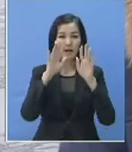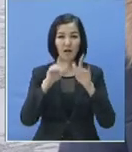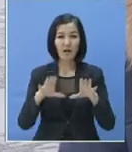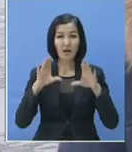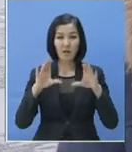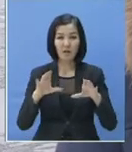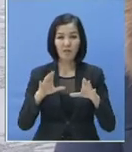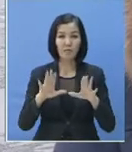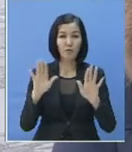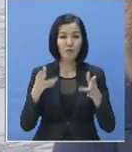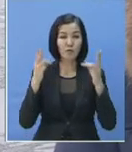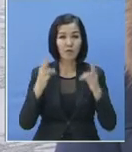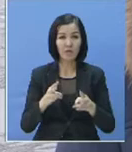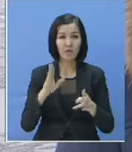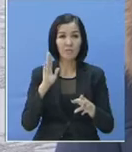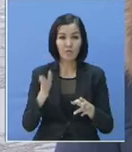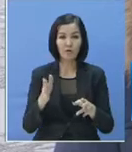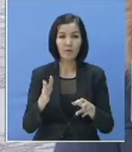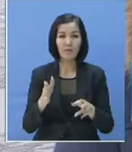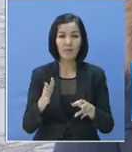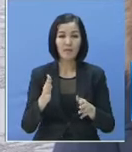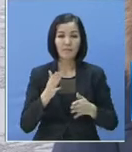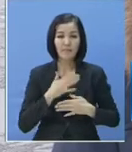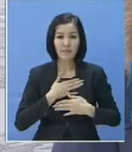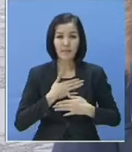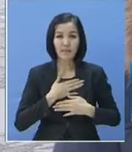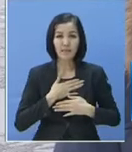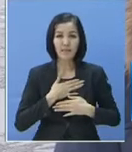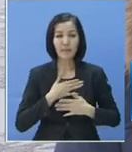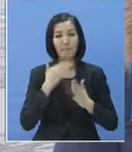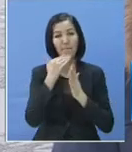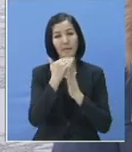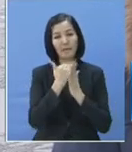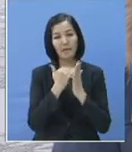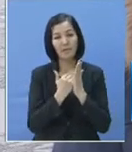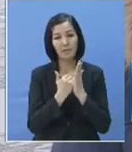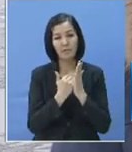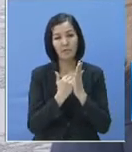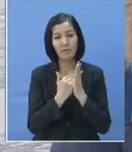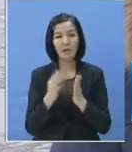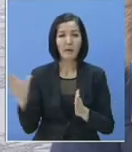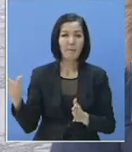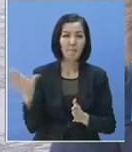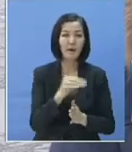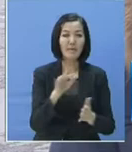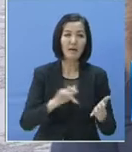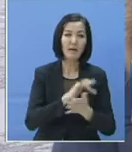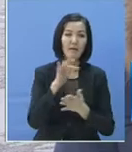жаңағы төтенше жағдай болатын болса, біздің төтенше жағдай бағдарламасы бойынша барлық осы